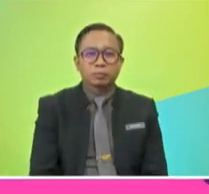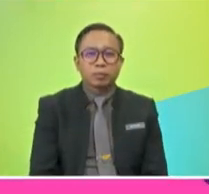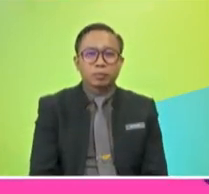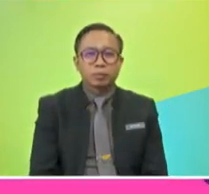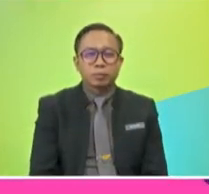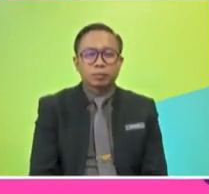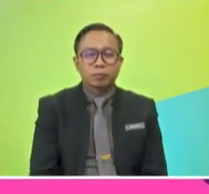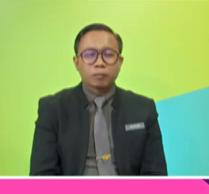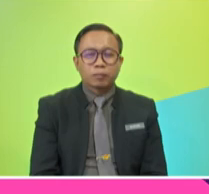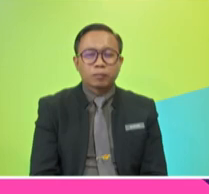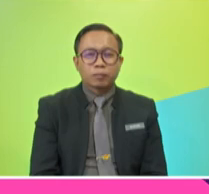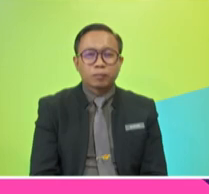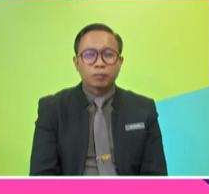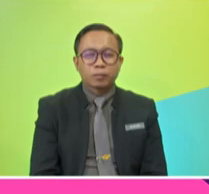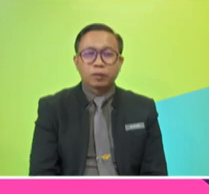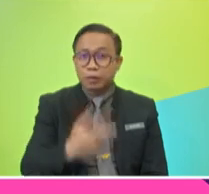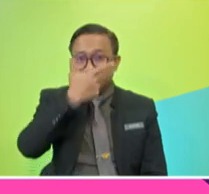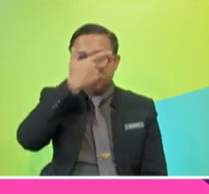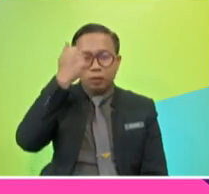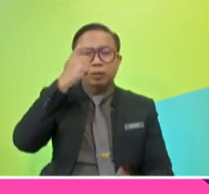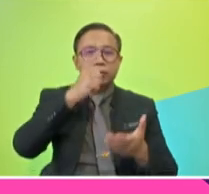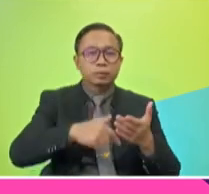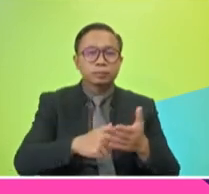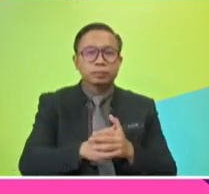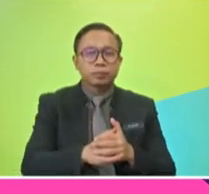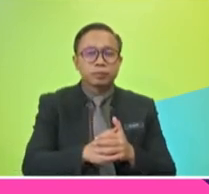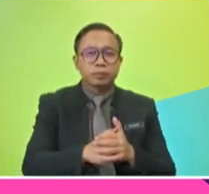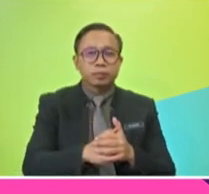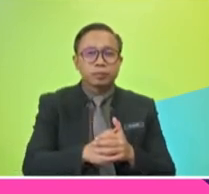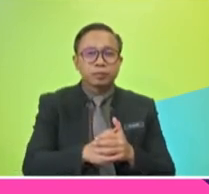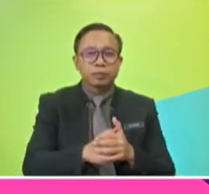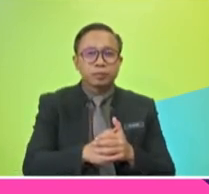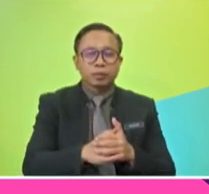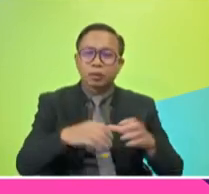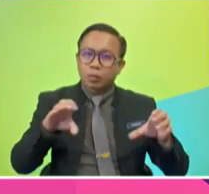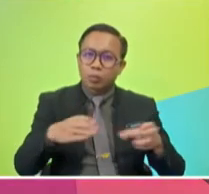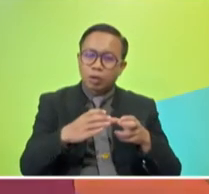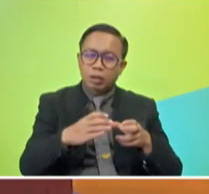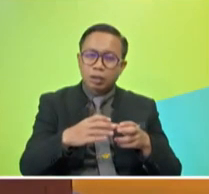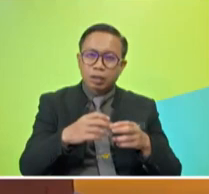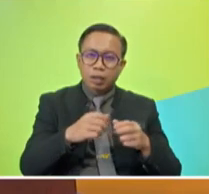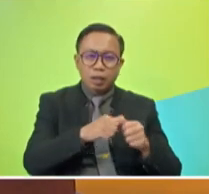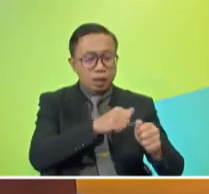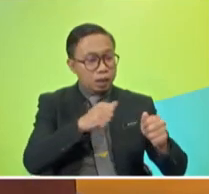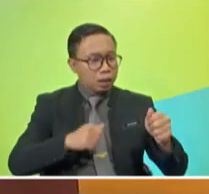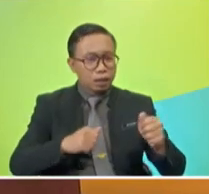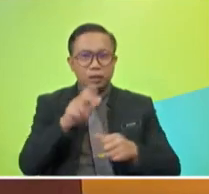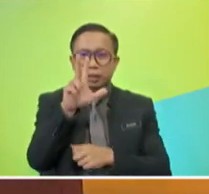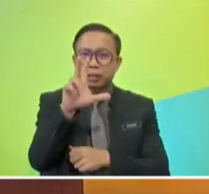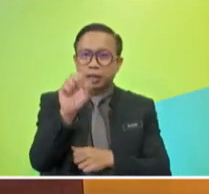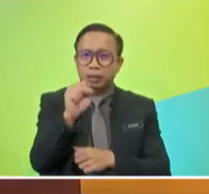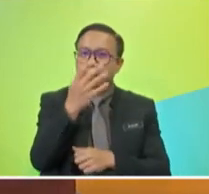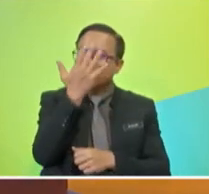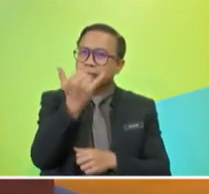Oke sebab apa melaksanakan 3S nih